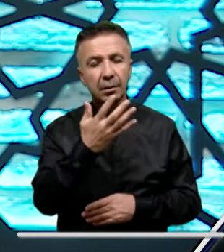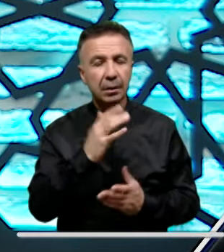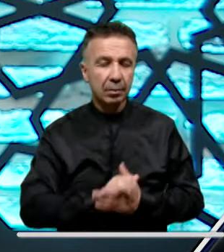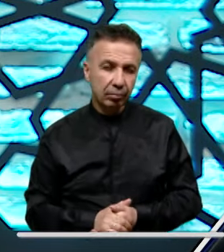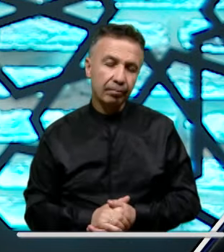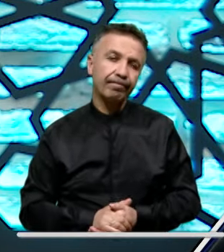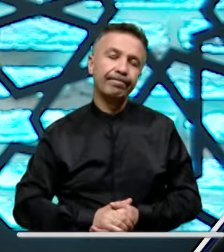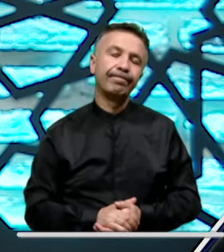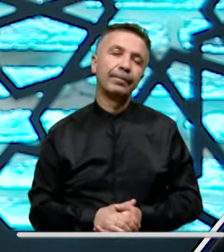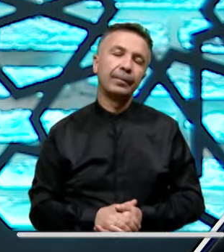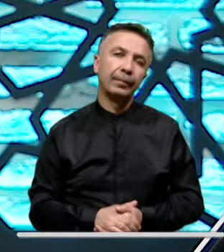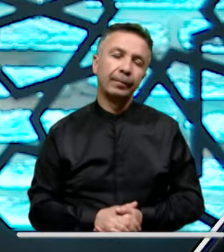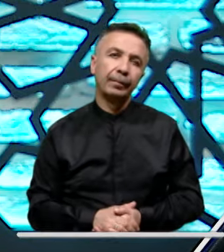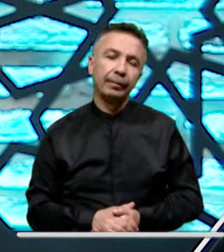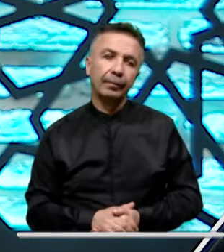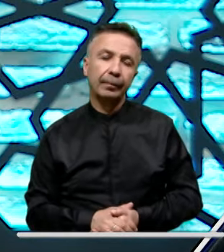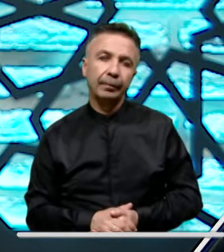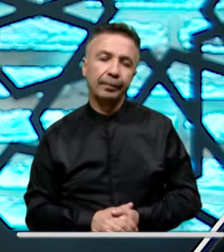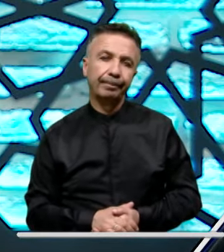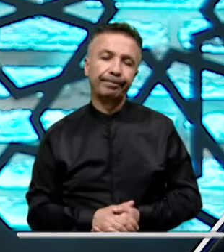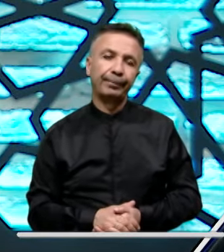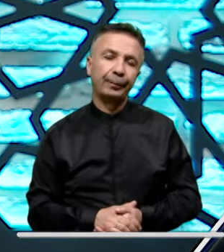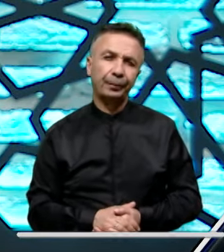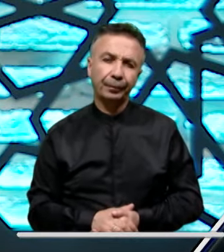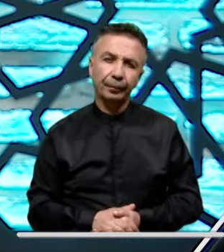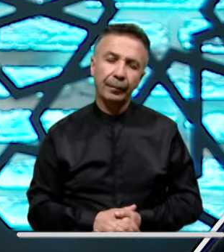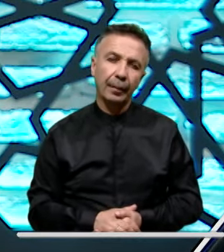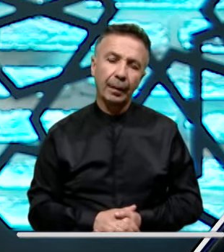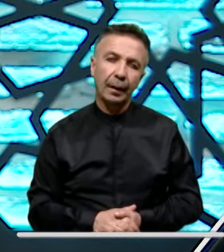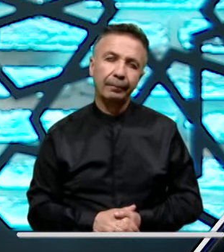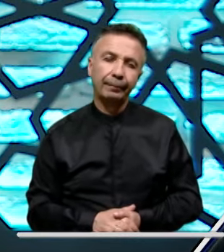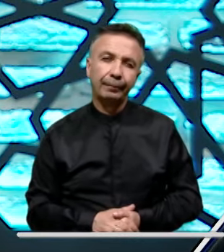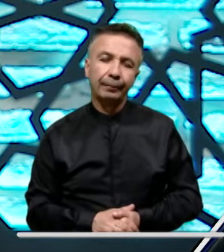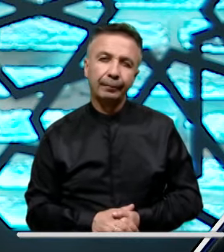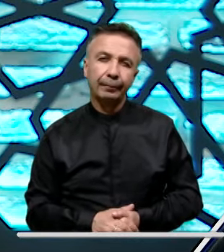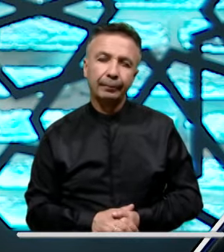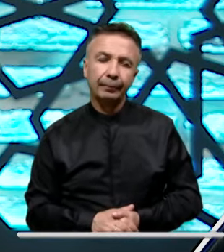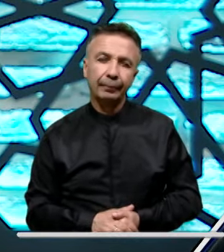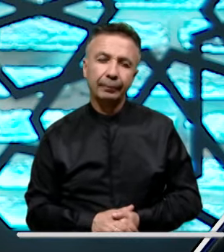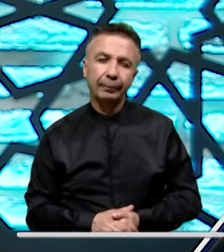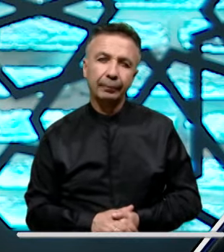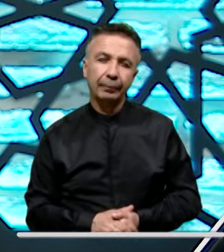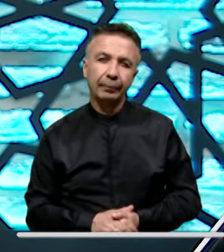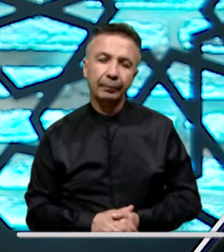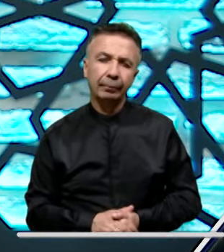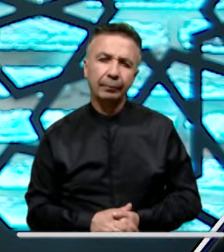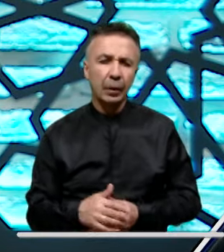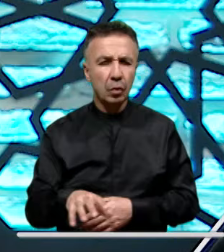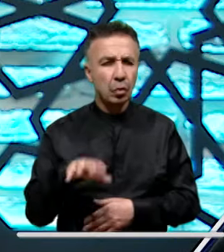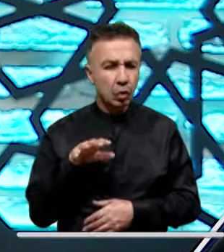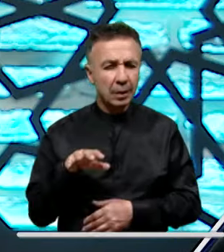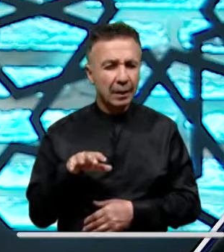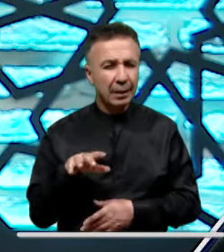Allah razı olsun. Saygı, hürmet benden. Erzurum'a selam ediyoruz. Hayırlı akşamlarınız olsun. Evet. Yani sünnetle alakalı bir